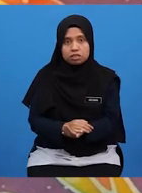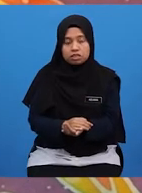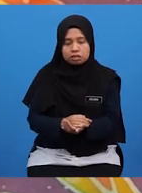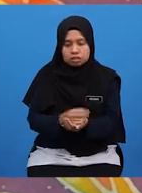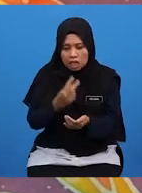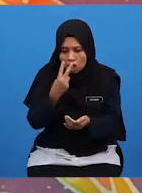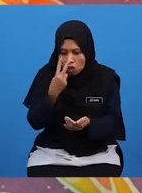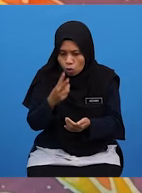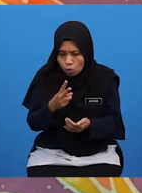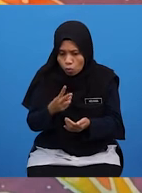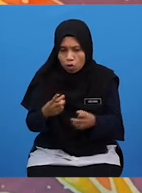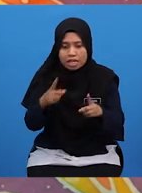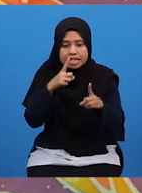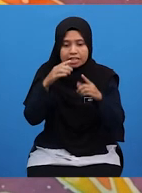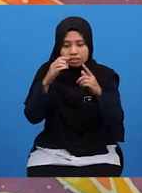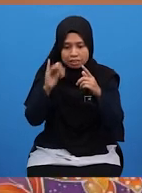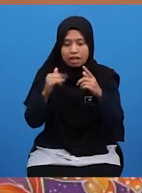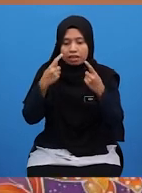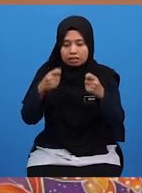Periksa lilin yang telah ditapis.